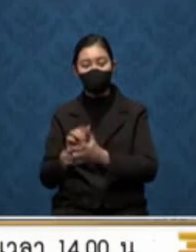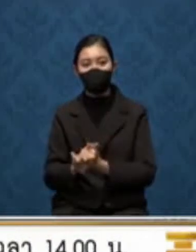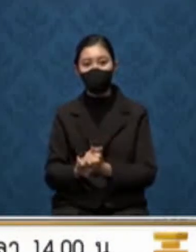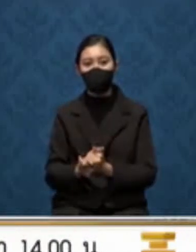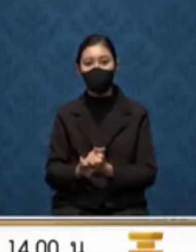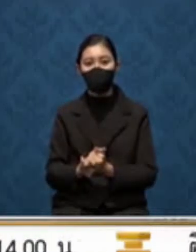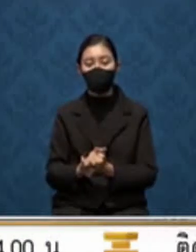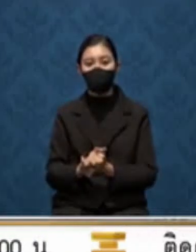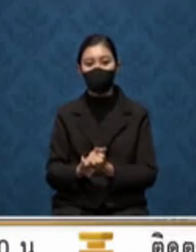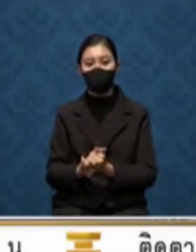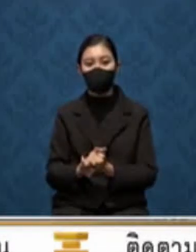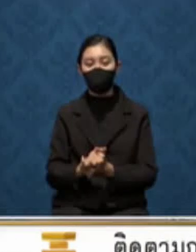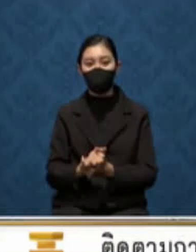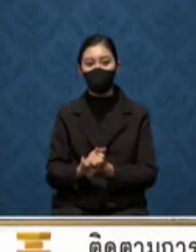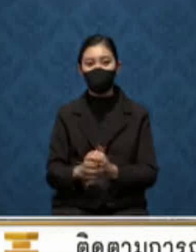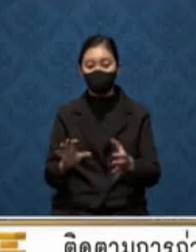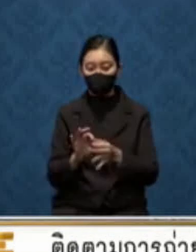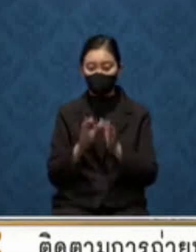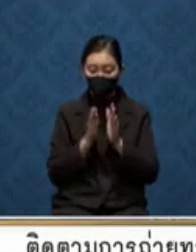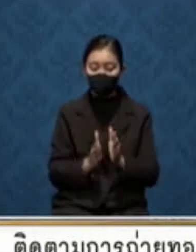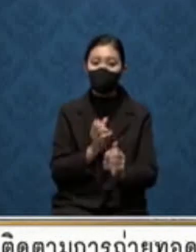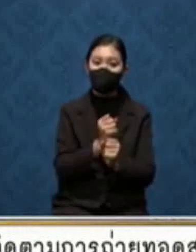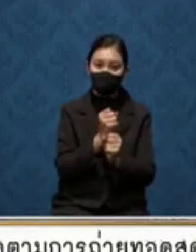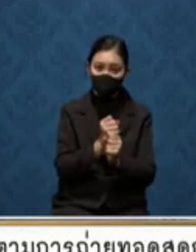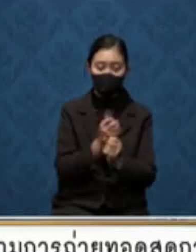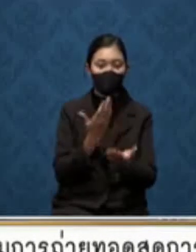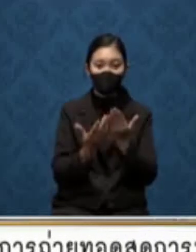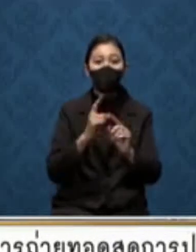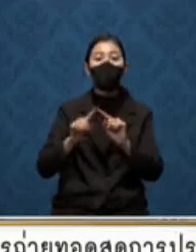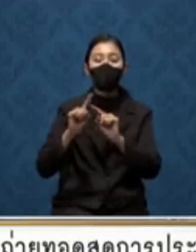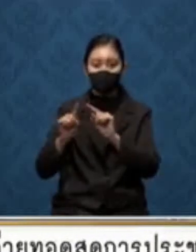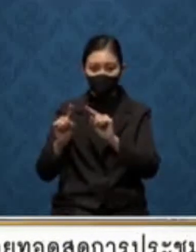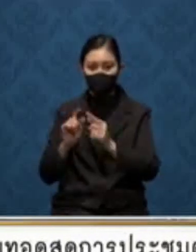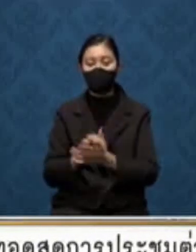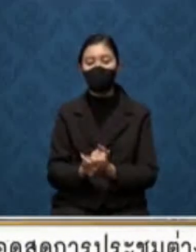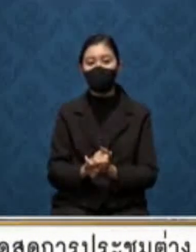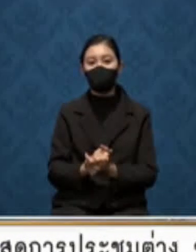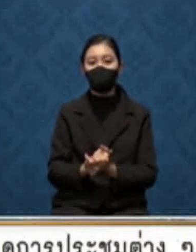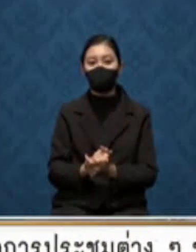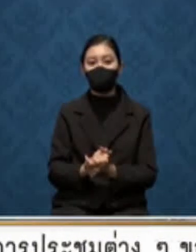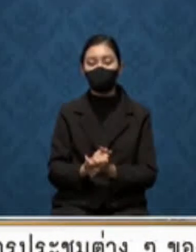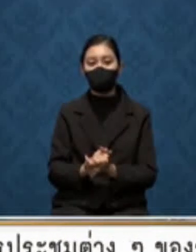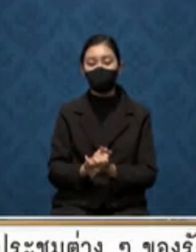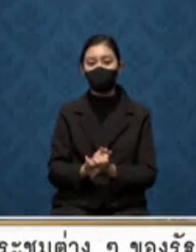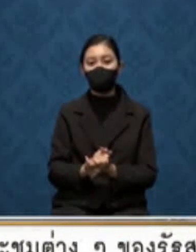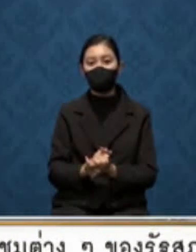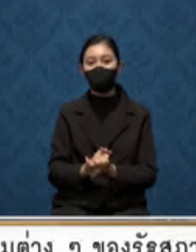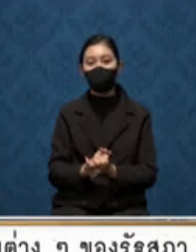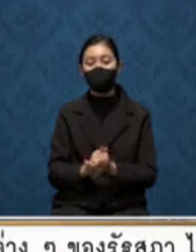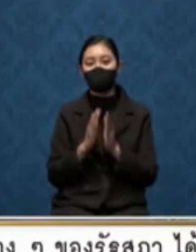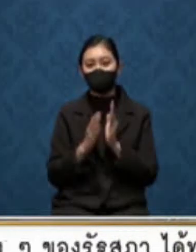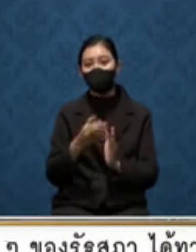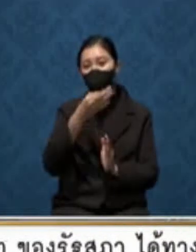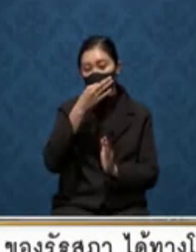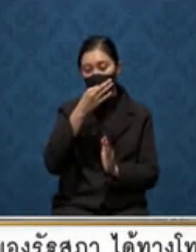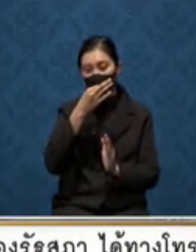ทะเบียน และชำนนพระรักงาน อัี้ตัหาก ที่จะเป็การปลดปลอยสักยภาพอแ้จริง ของผู้ประกอบการไยที่ไปใระดับโล